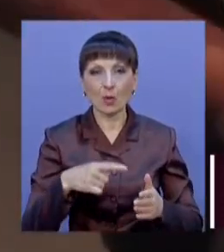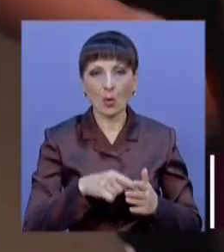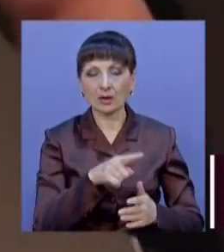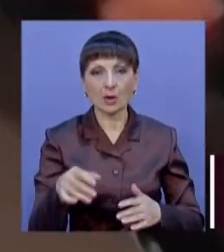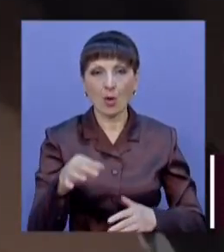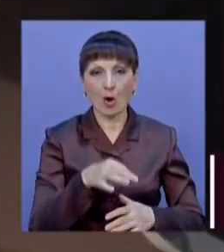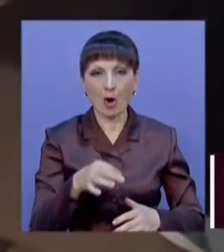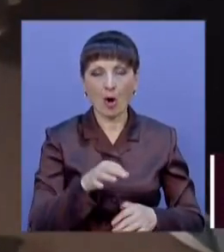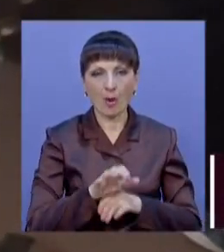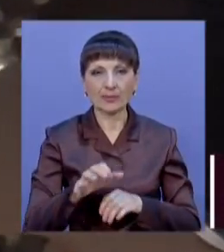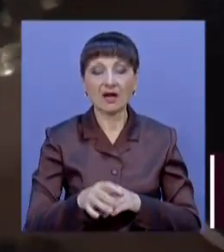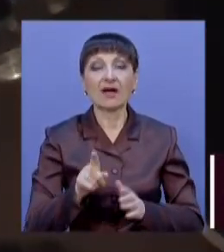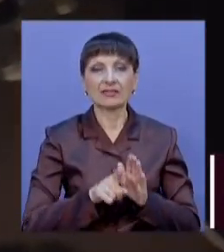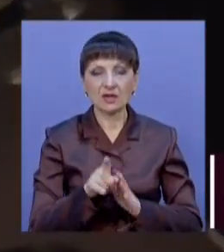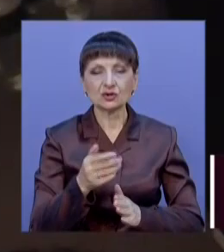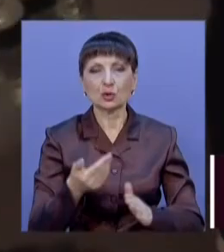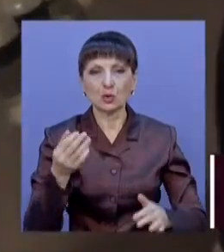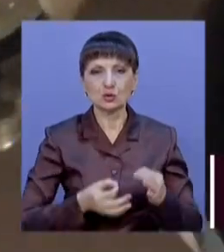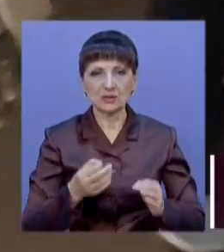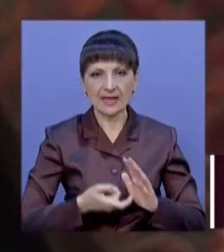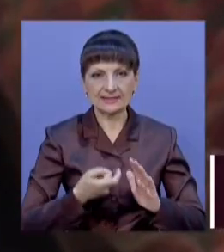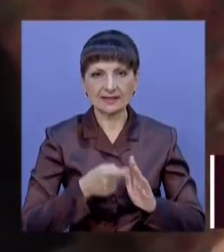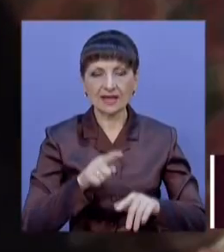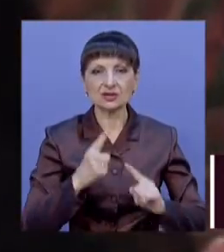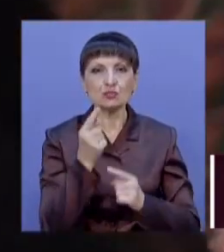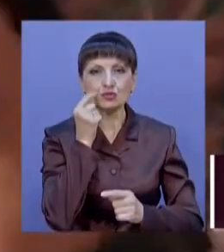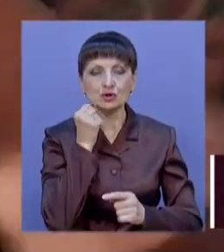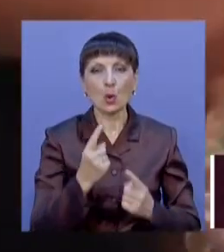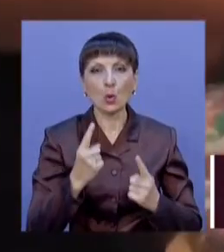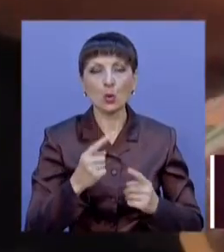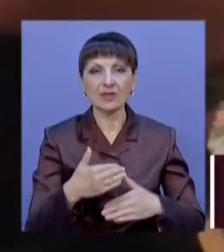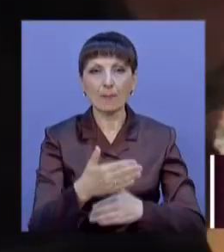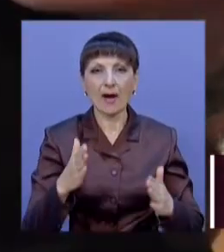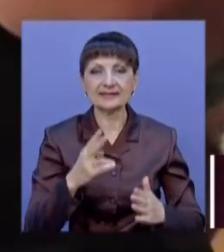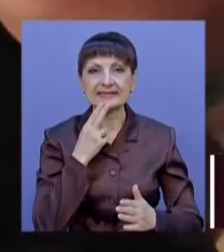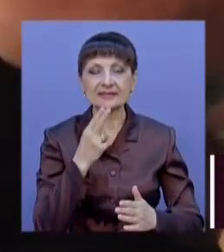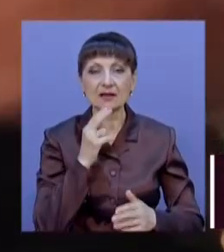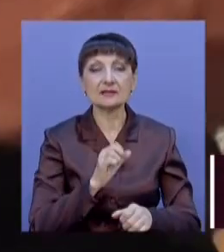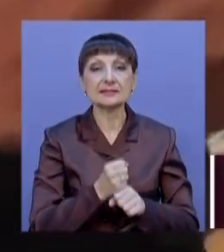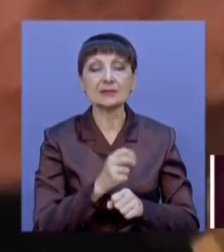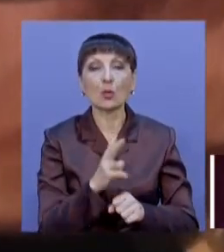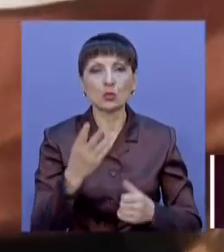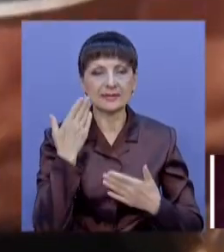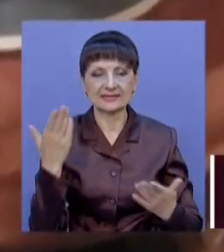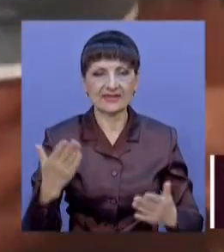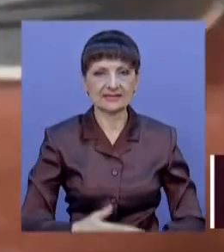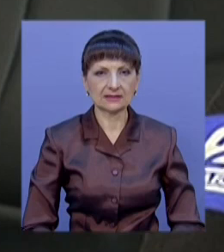области начато досудебное расследование задержан также мужчина с крупной партии сигарет неизвестного производства